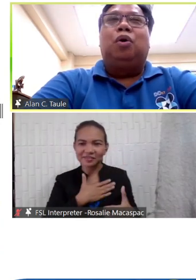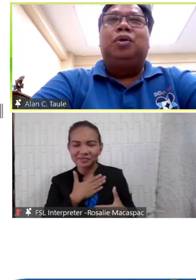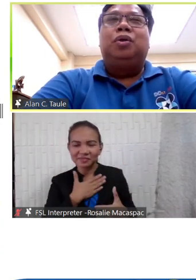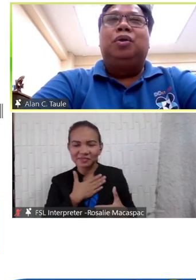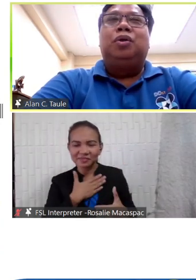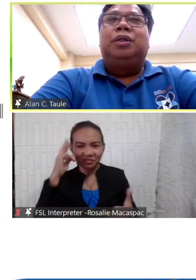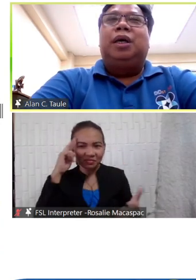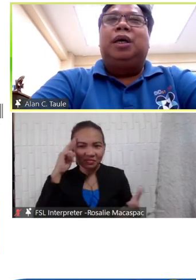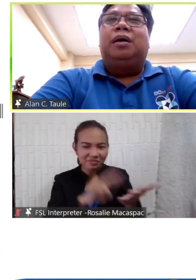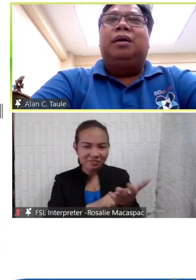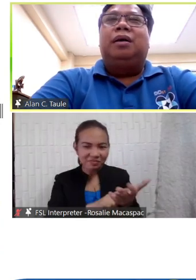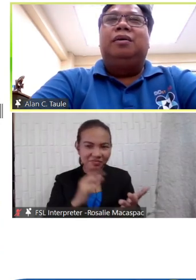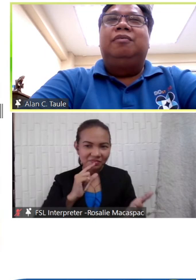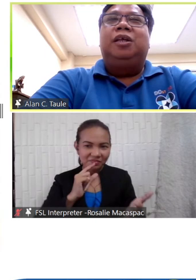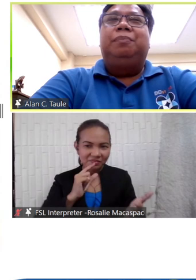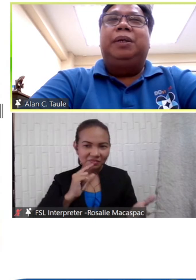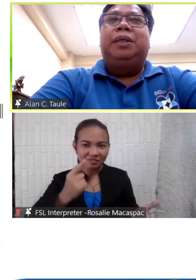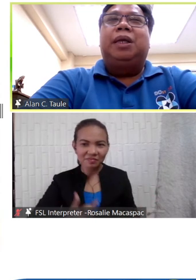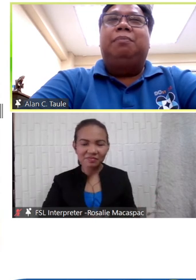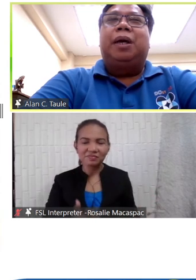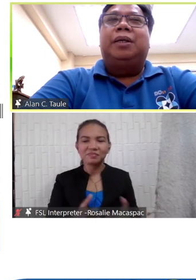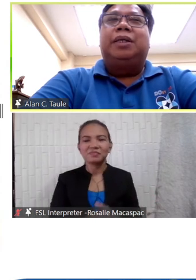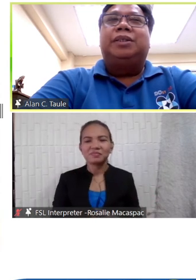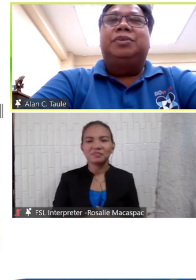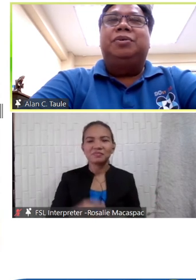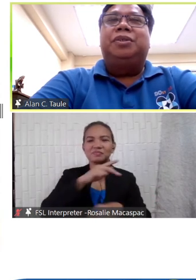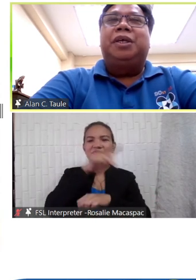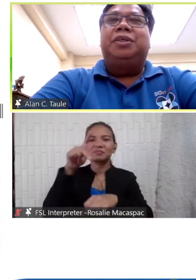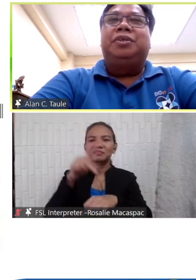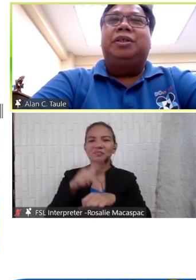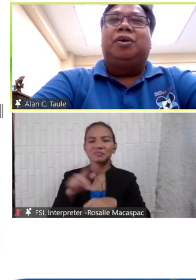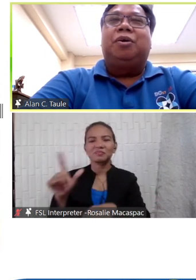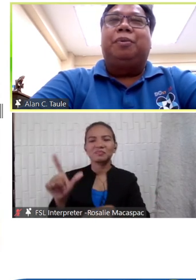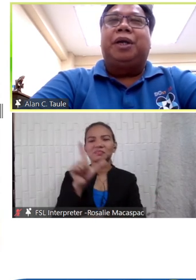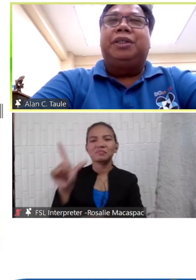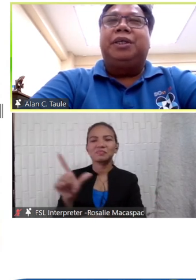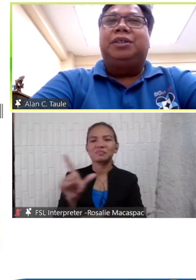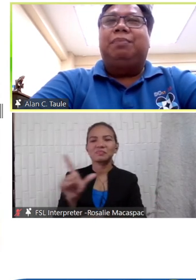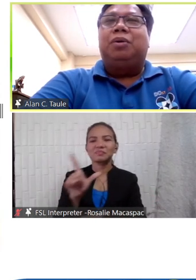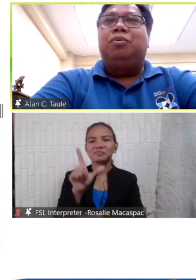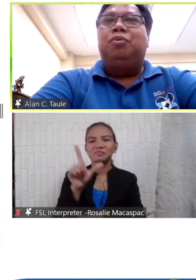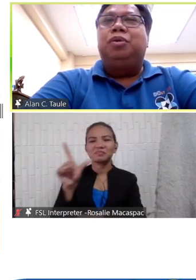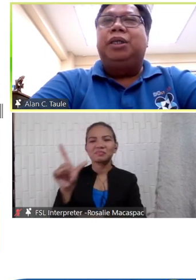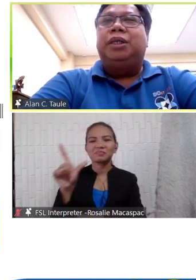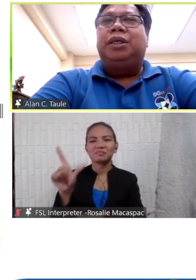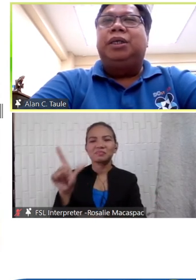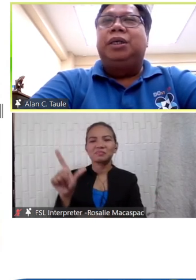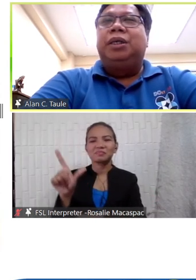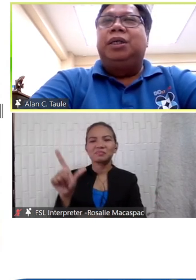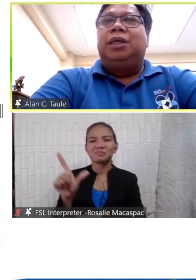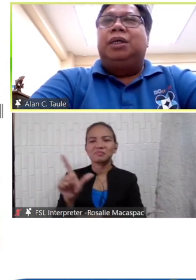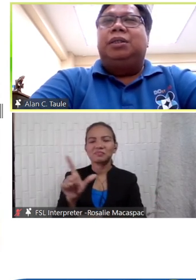bumubuo ng Philippine Librarians Association Incorporated